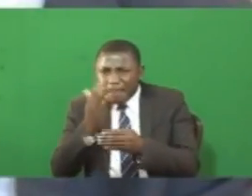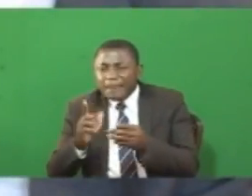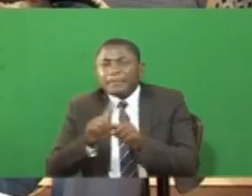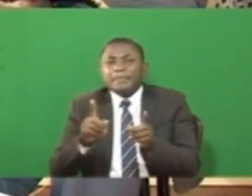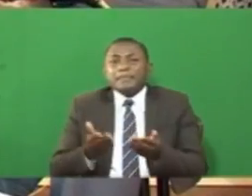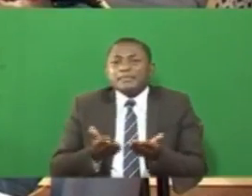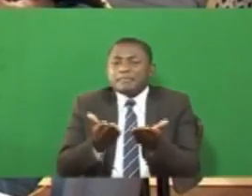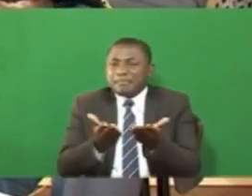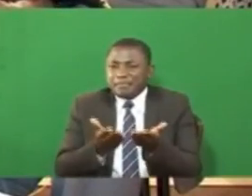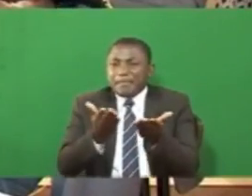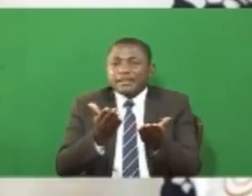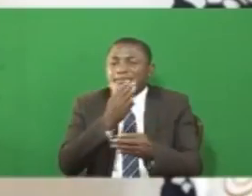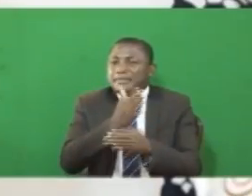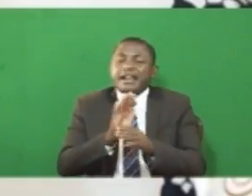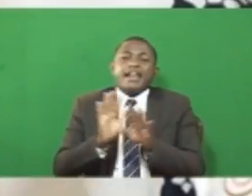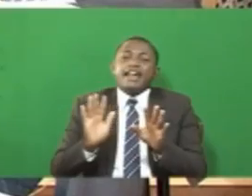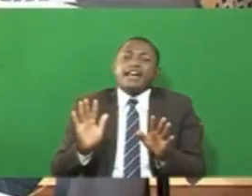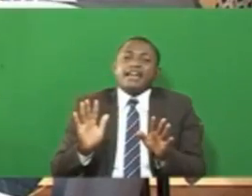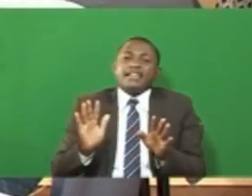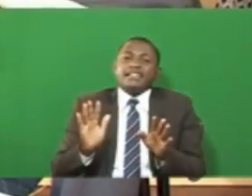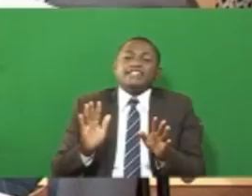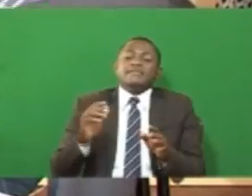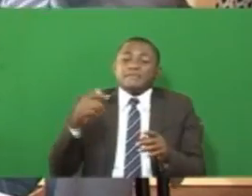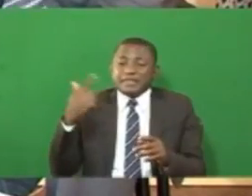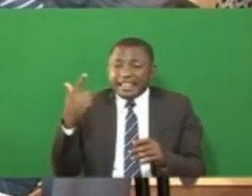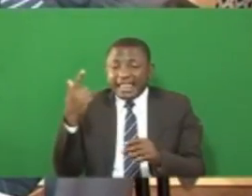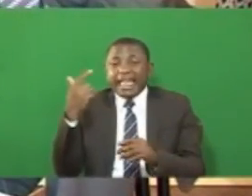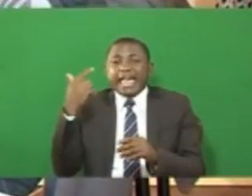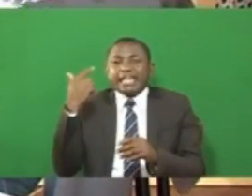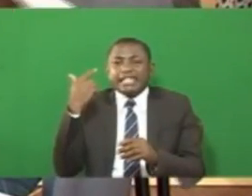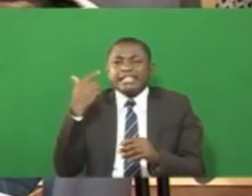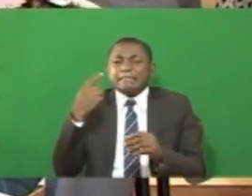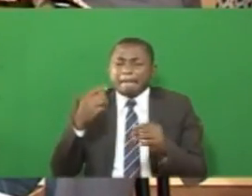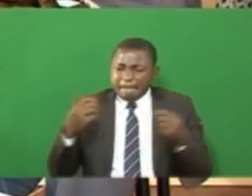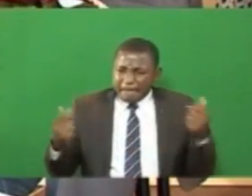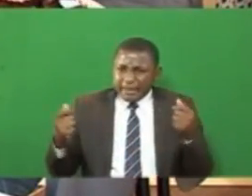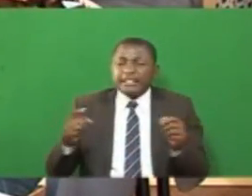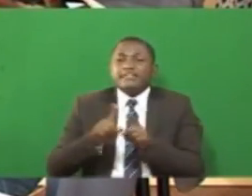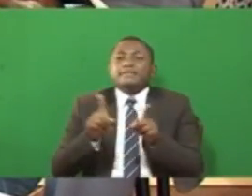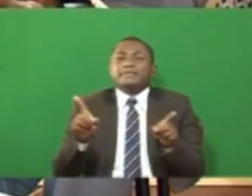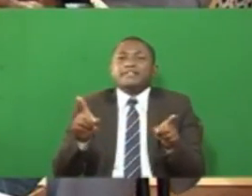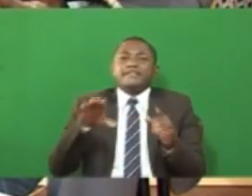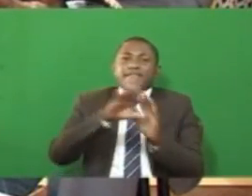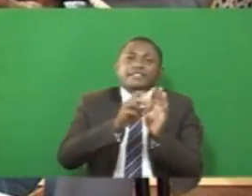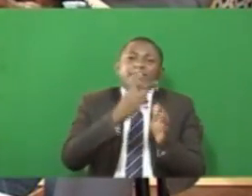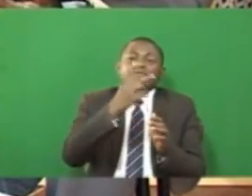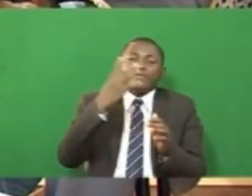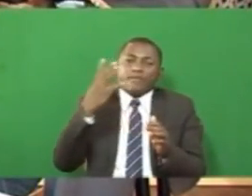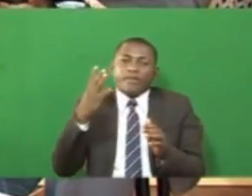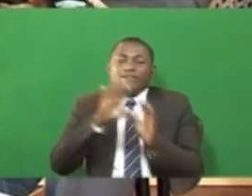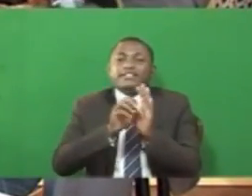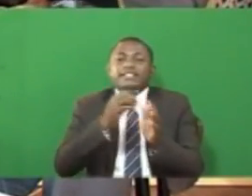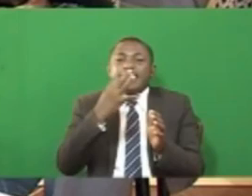yaitwa mirairo. Yaitwa mirairo pa mitambo 7 yaiitwa. Ehe. Regai tinoverenga verse 24, verse 32 ne